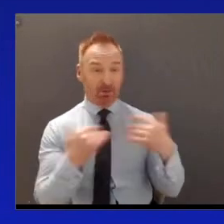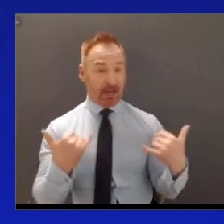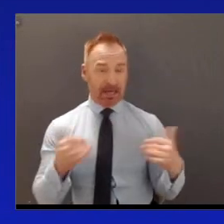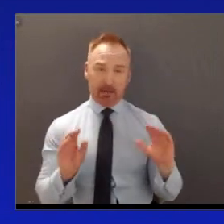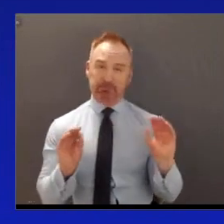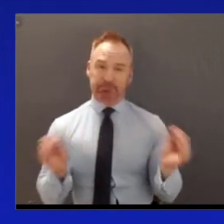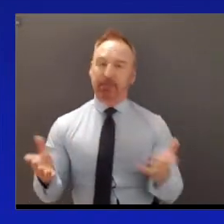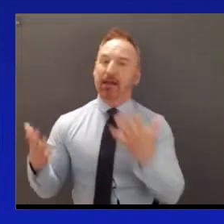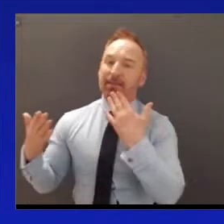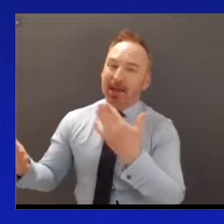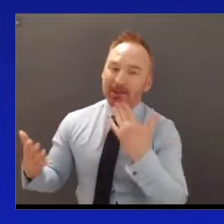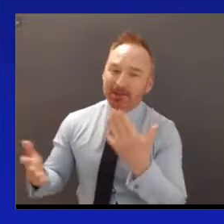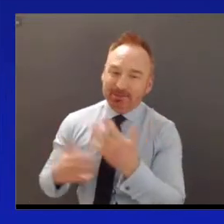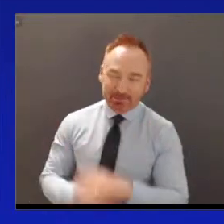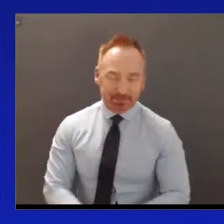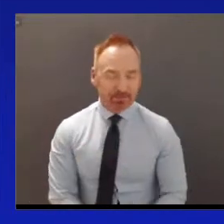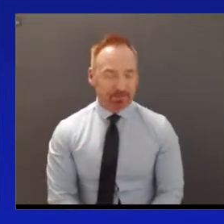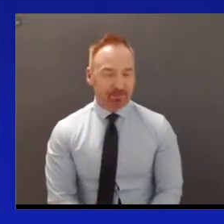team.